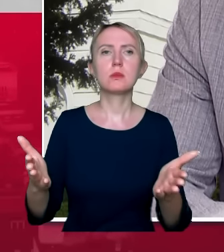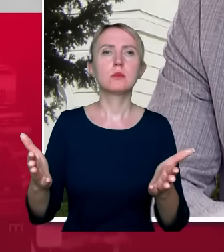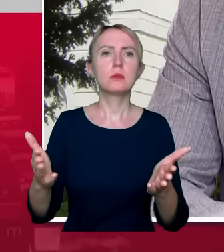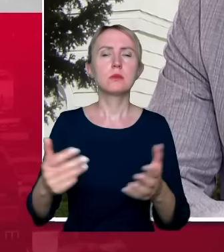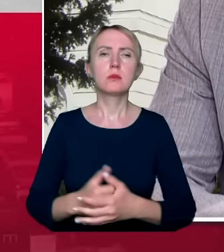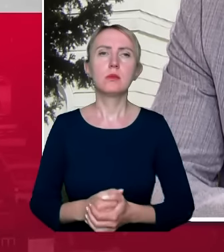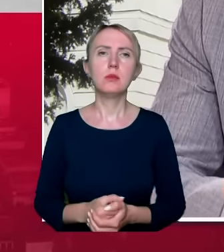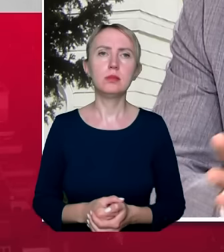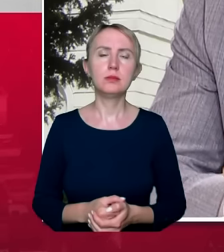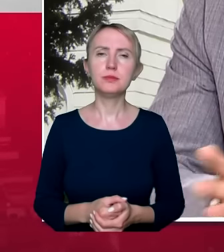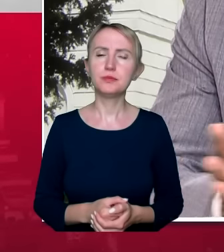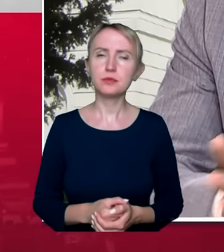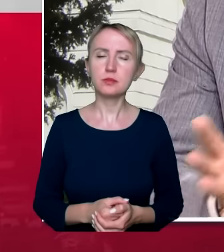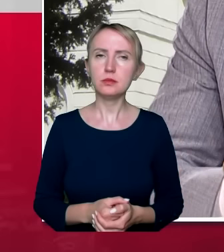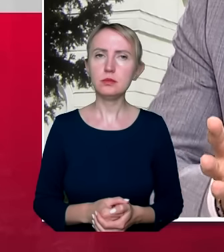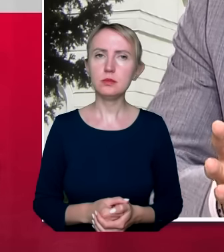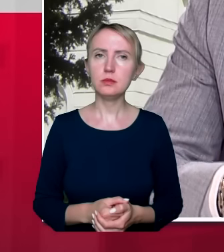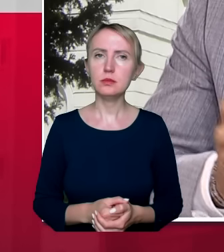włącznie z